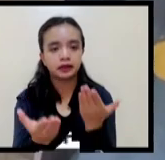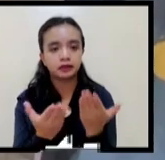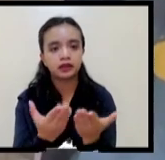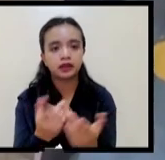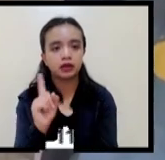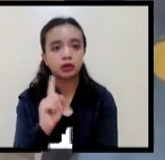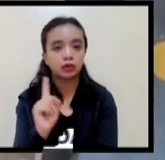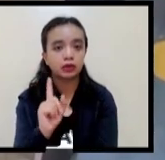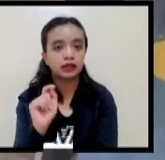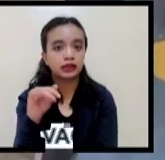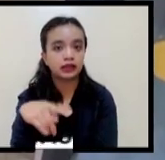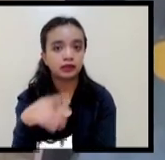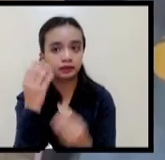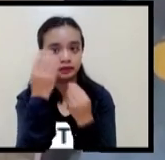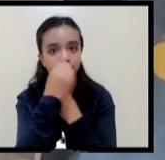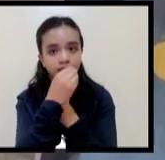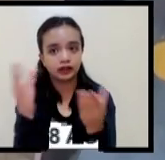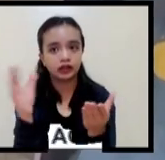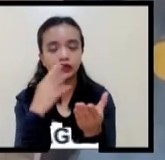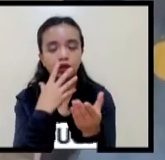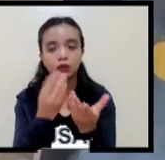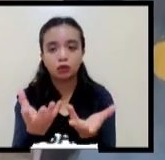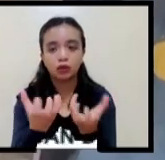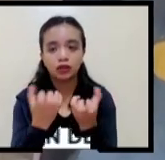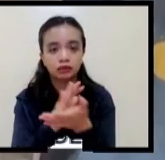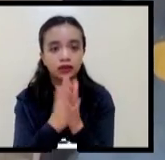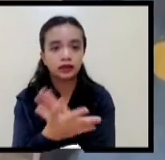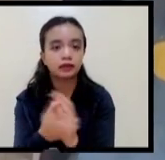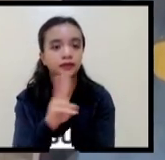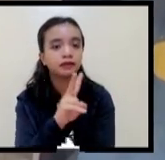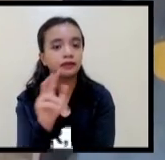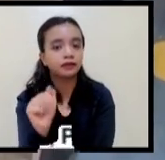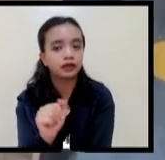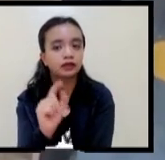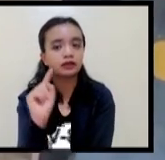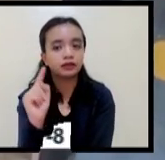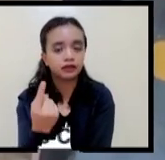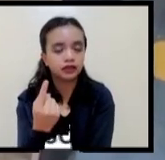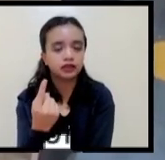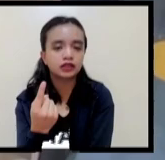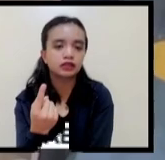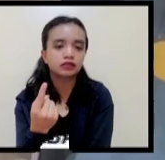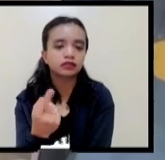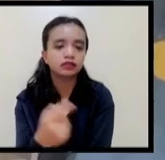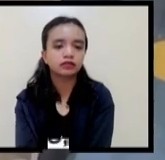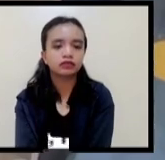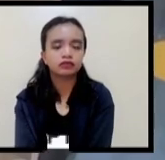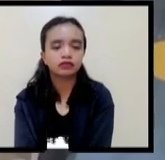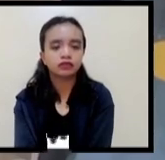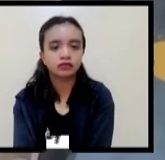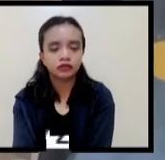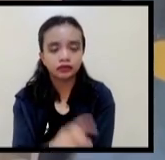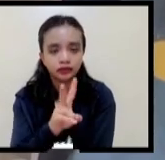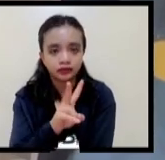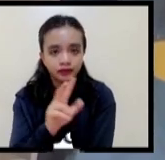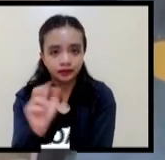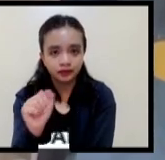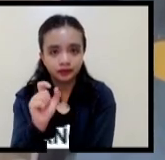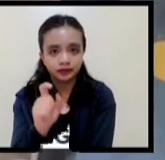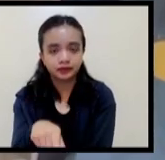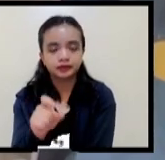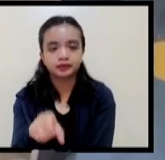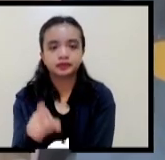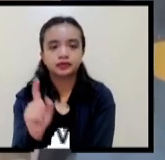na pwede kong ibigay sa mga aspiring virtual assistant, first is maybe you have to, kasi as a virtual assistant, kailangan talaga